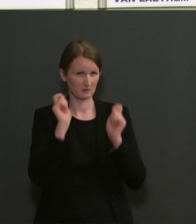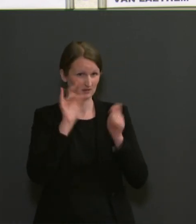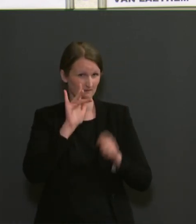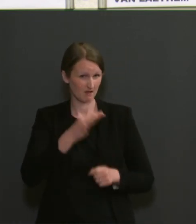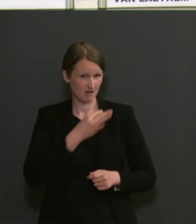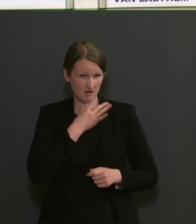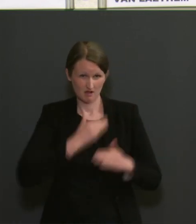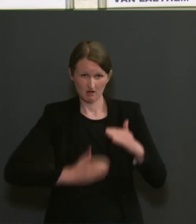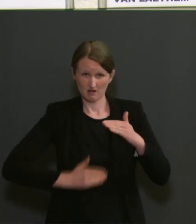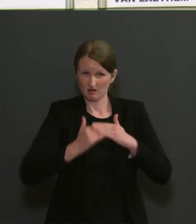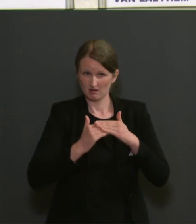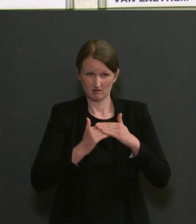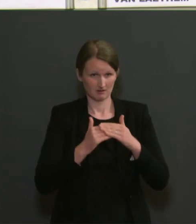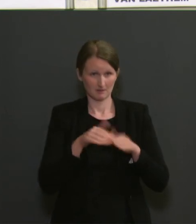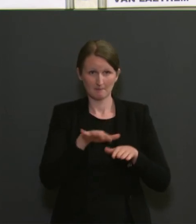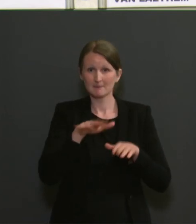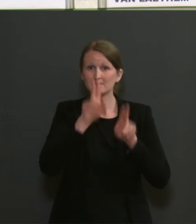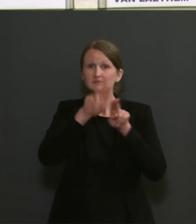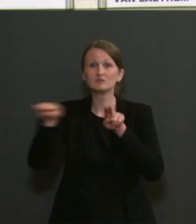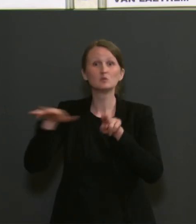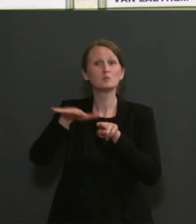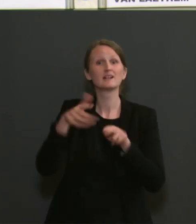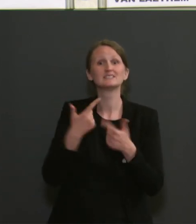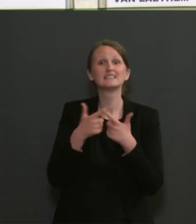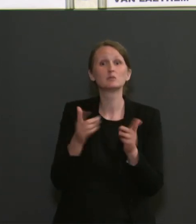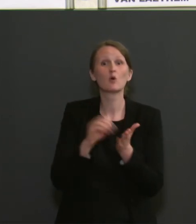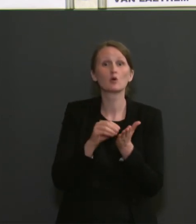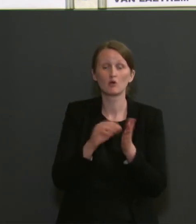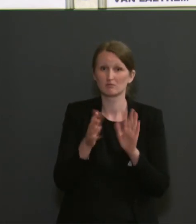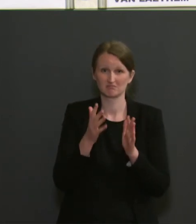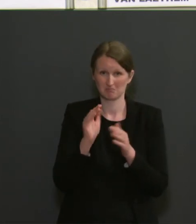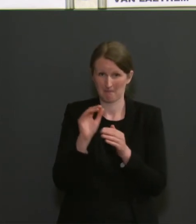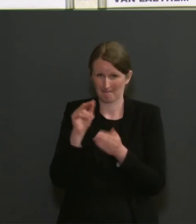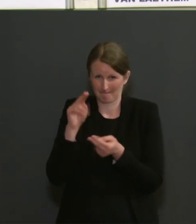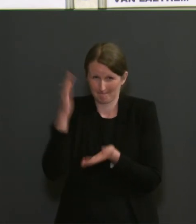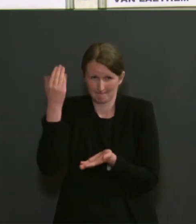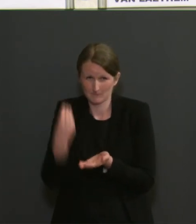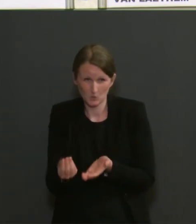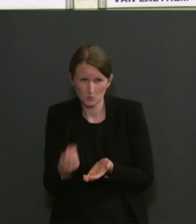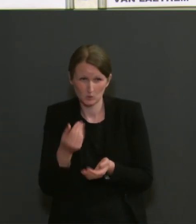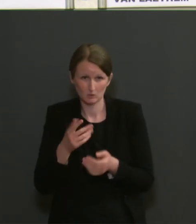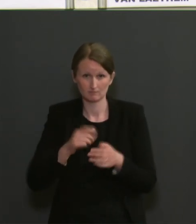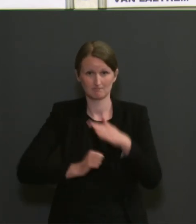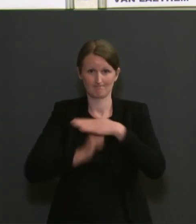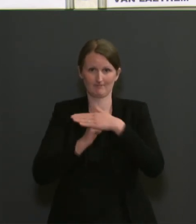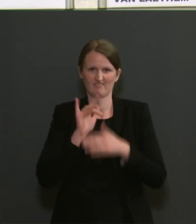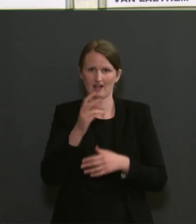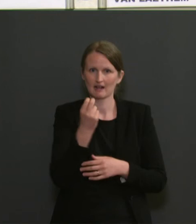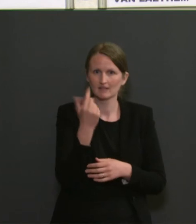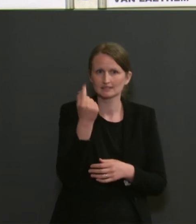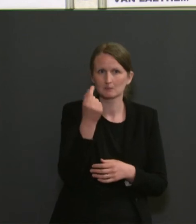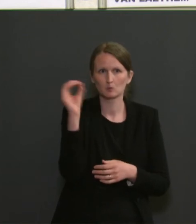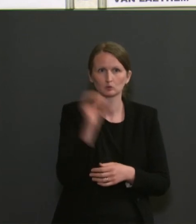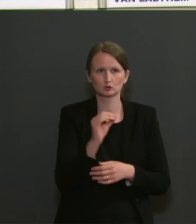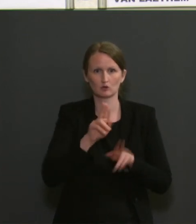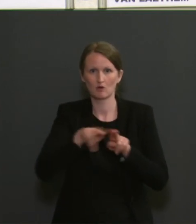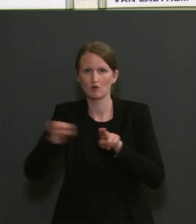sont occupés, des transferts significatifs ont eu lieu entre ces deux régions et la région flamande.